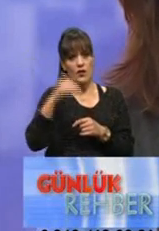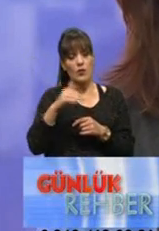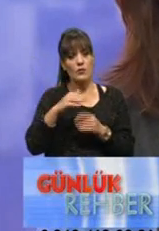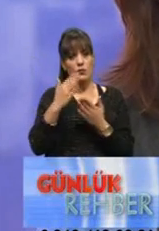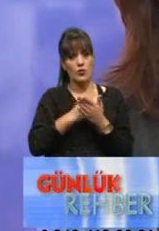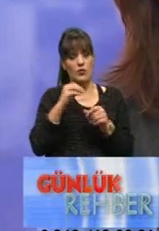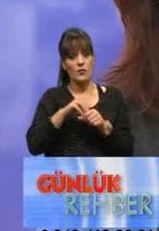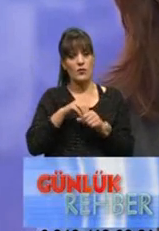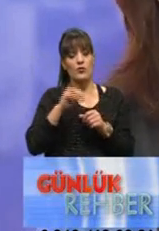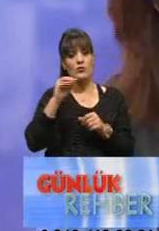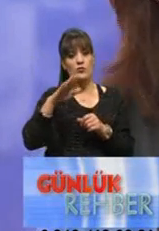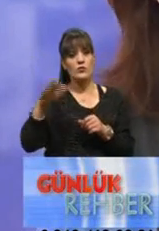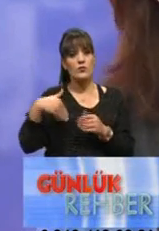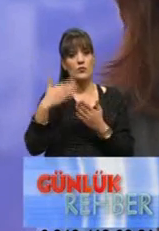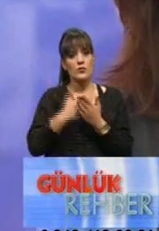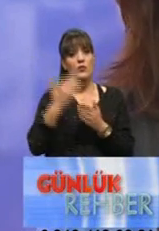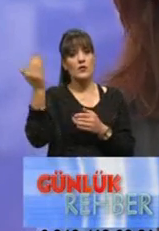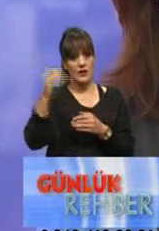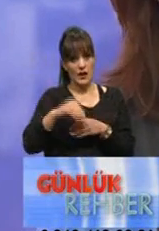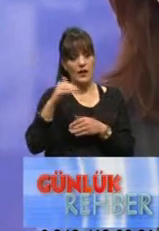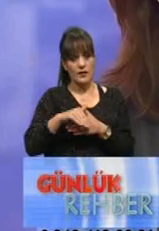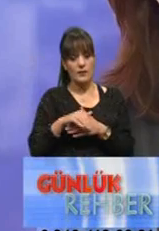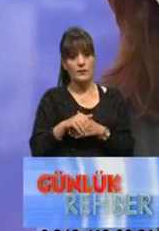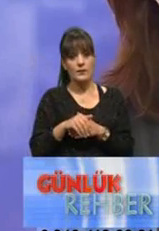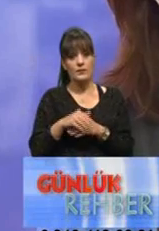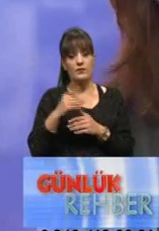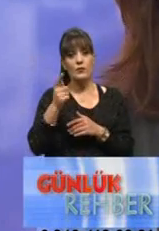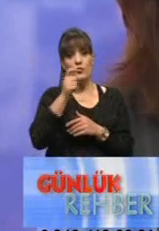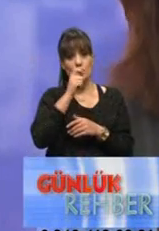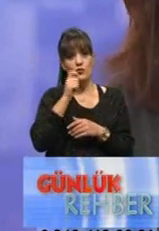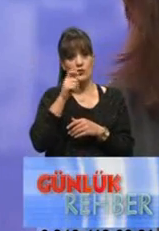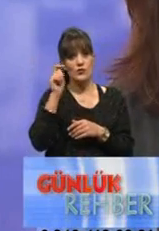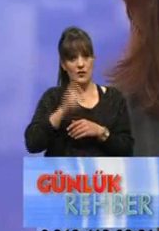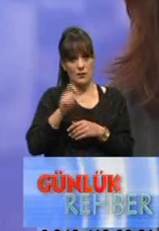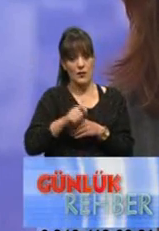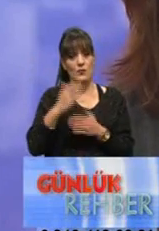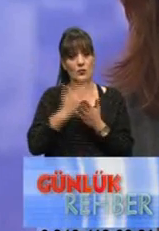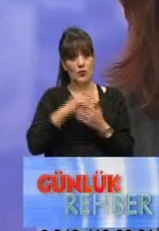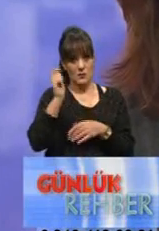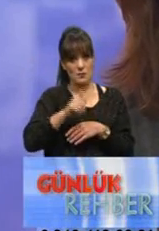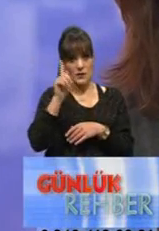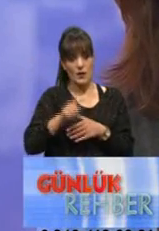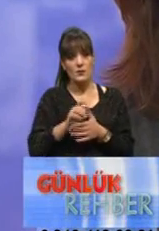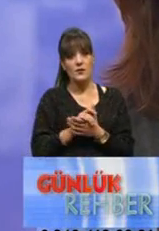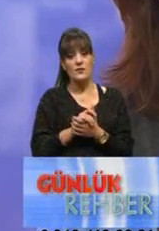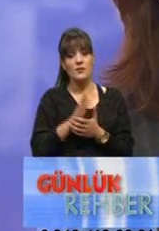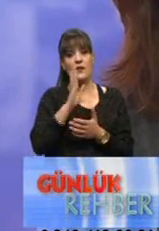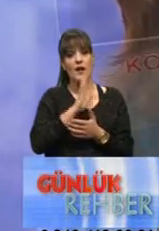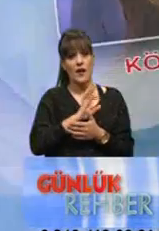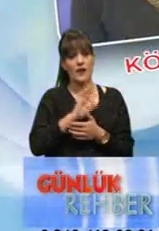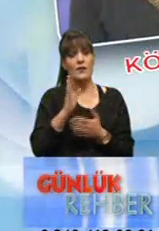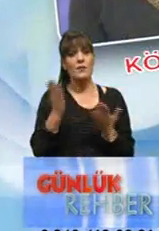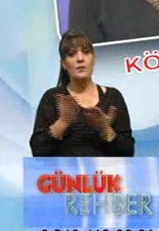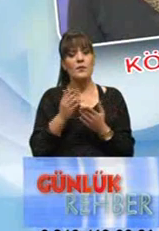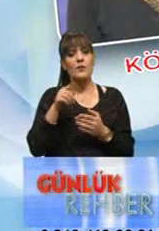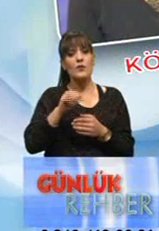oluyor. Çocuklar da gelip programa katılıyorlar mı? Çocuklar da geldiler. Sunuculuk yaptılar mı programda? Evet, çocuklar da dahil oldular. Harika harika.